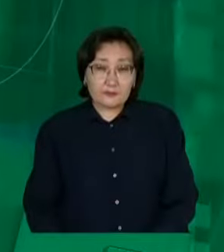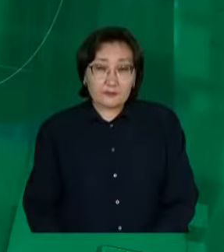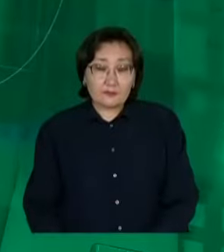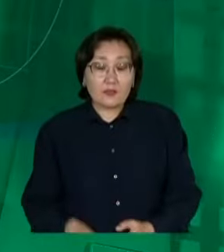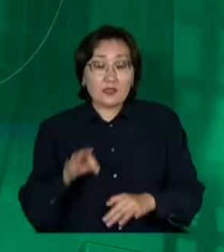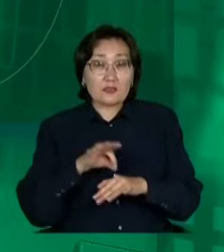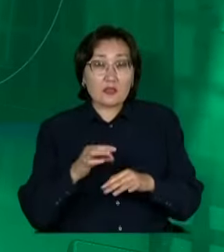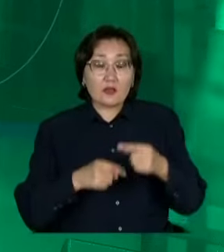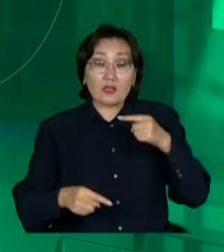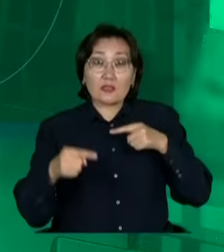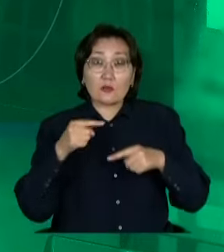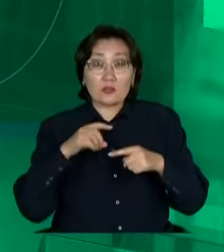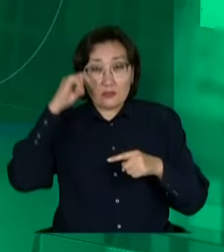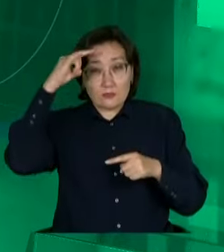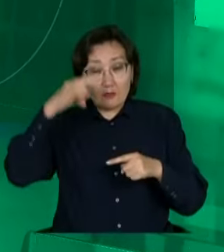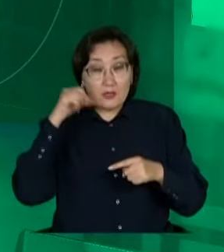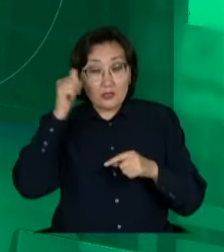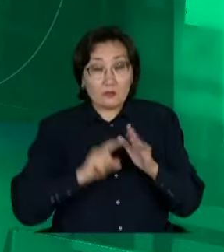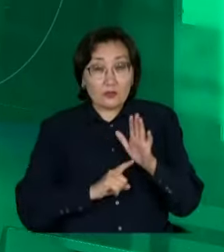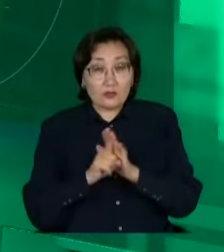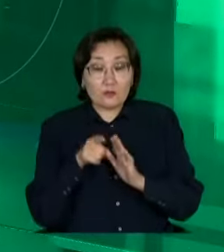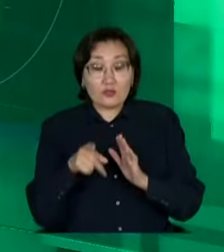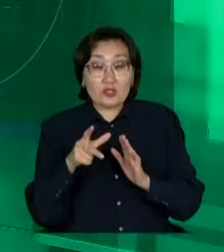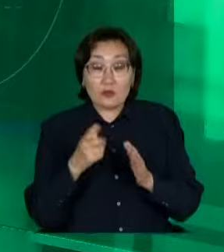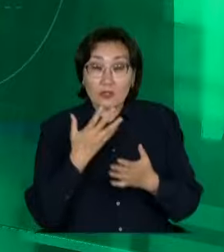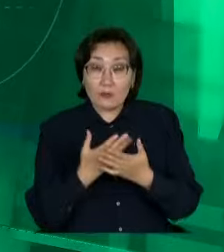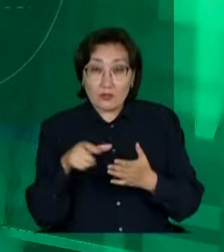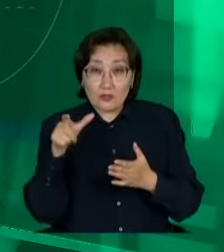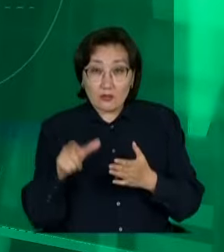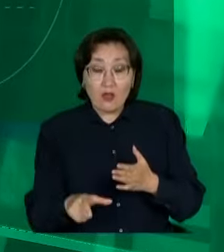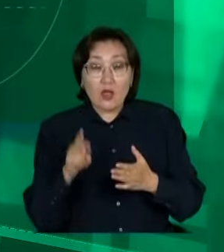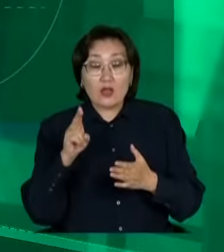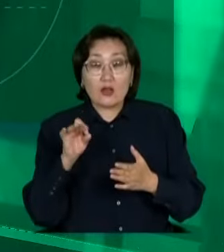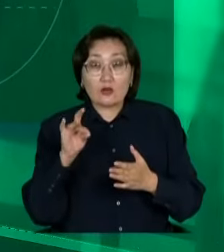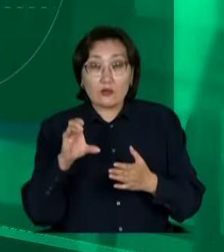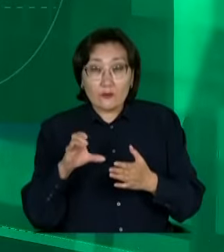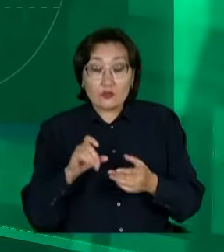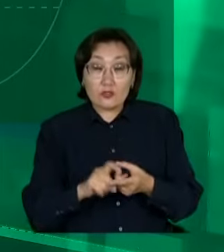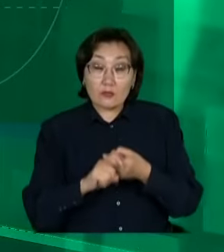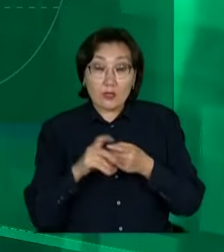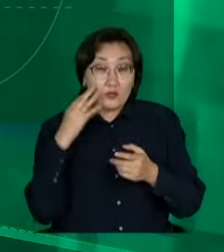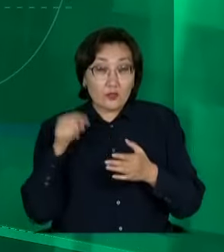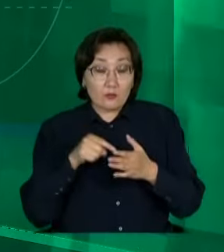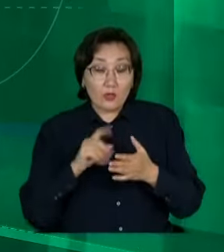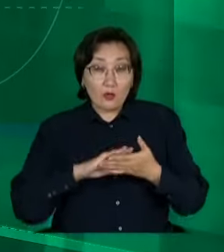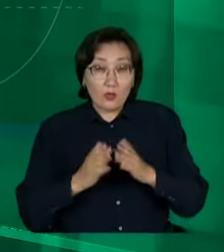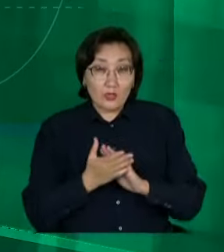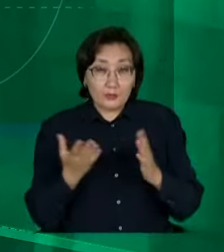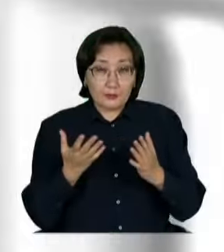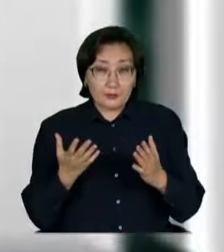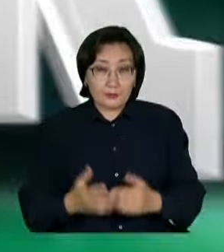Кесел қайтып келді ме? Елімізде жыл басынан бері 1300-ге жуық адам коронавирус жұқтырды. Алматыда ахуал қандай?